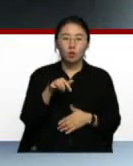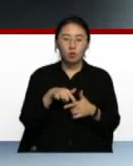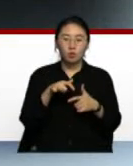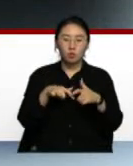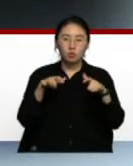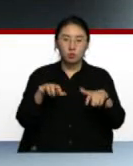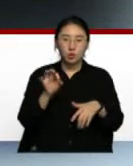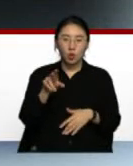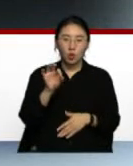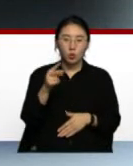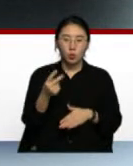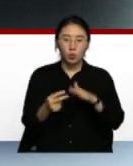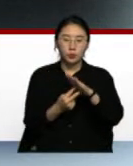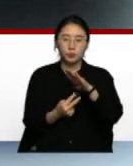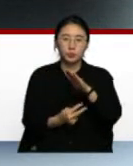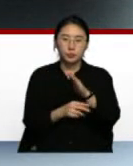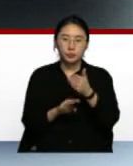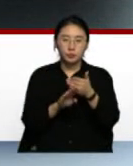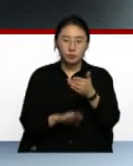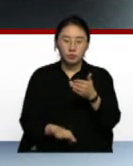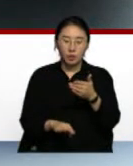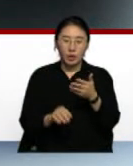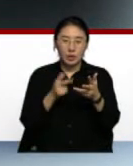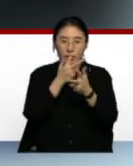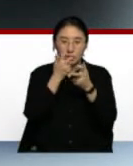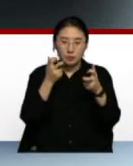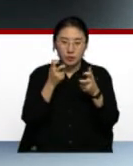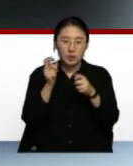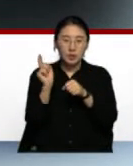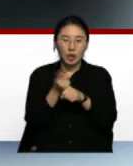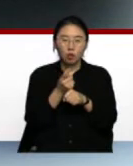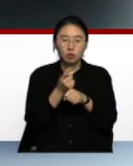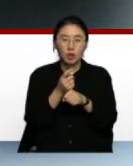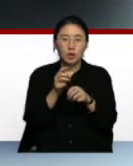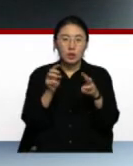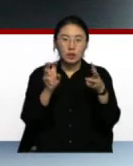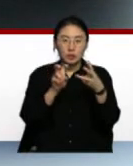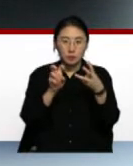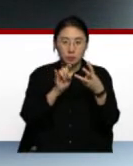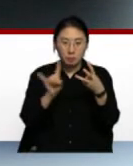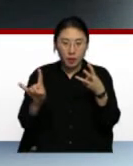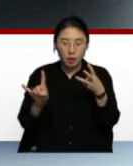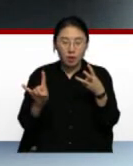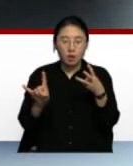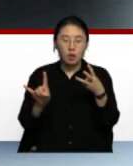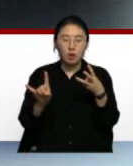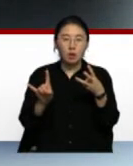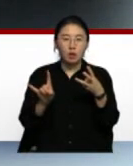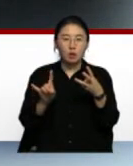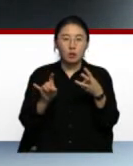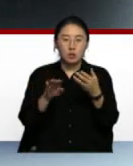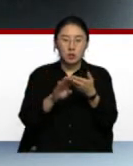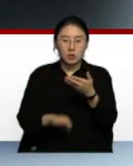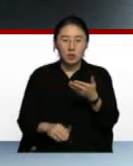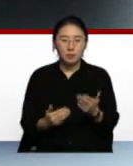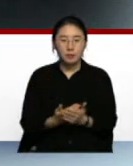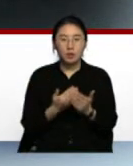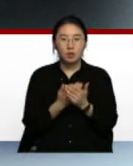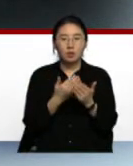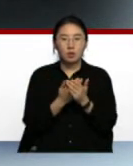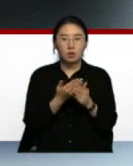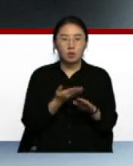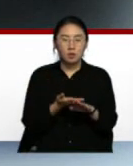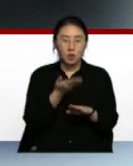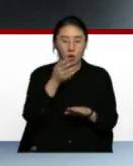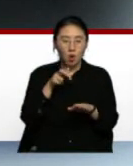강남구 영동대로 일대에 잠실야구장 30배 규모의 지하 공간이 개발됩니다. 지상의 서울광장보다 2.5배